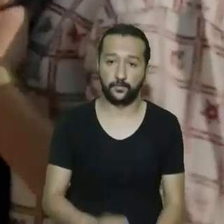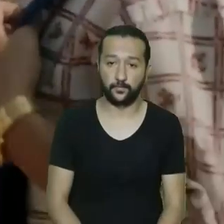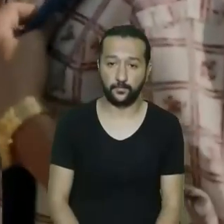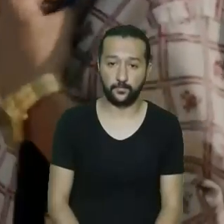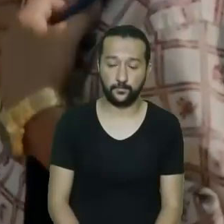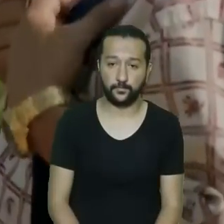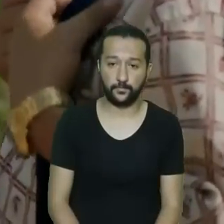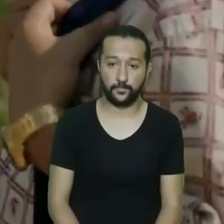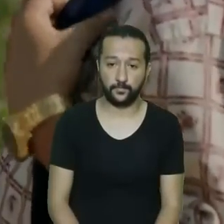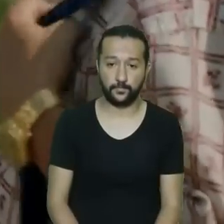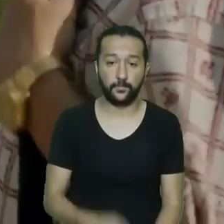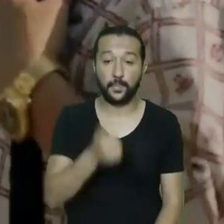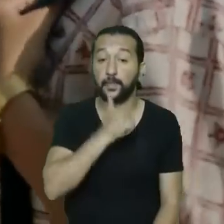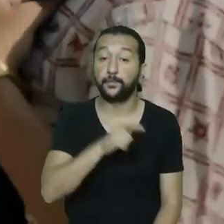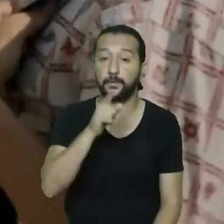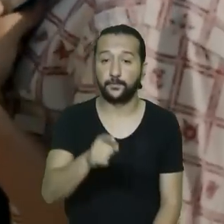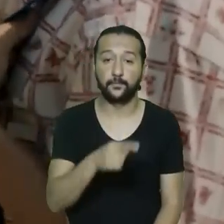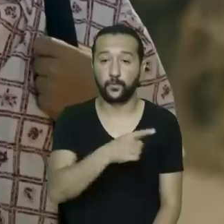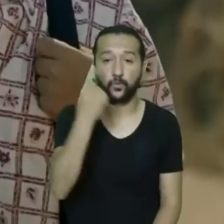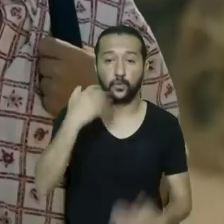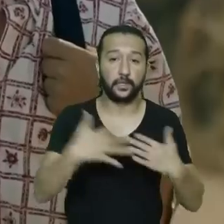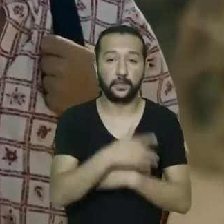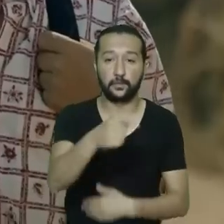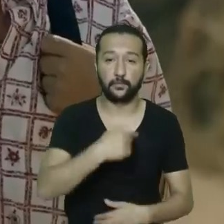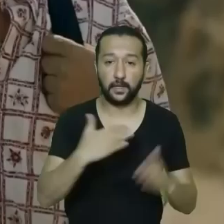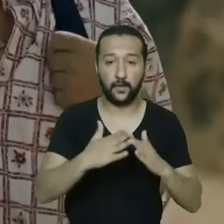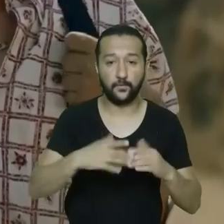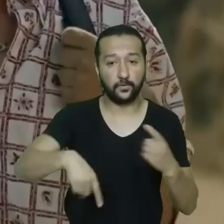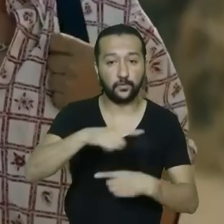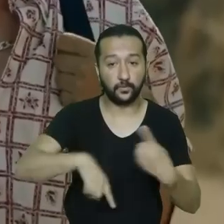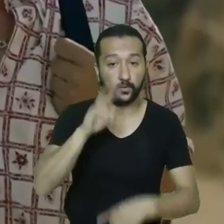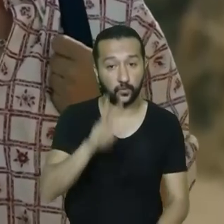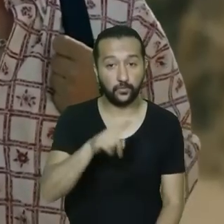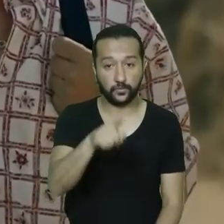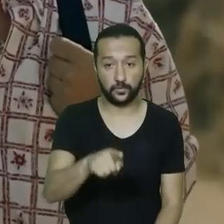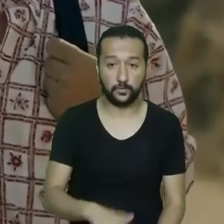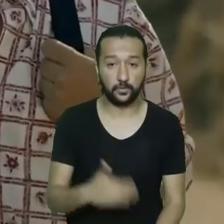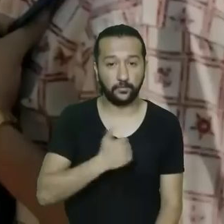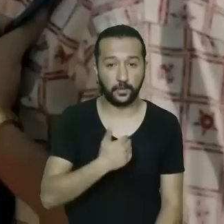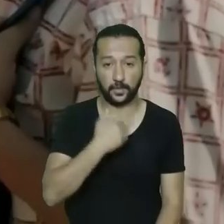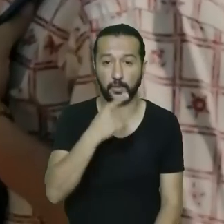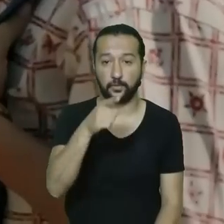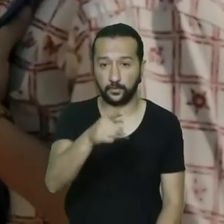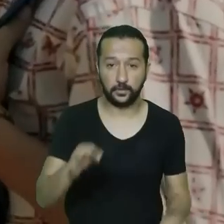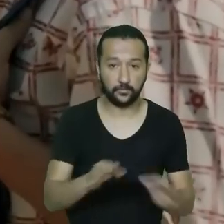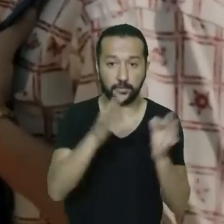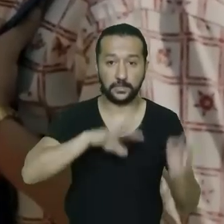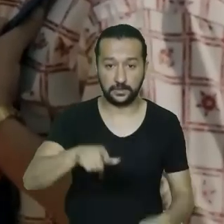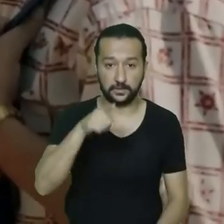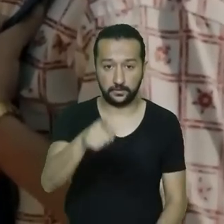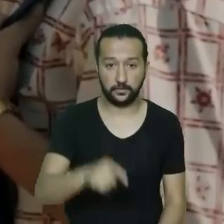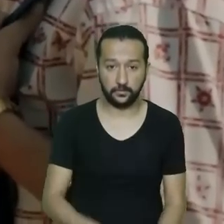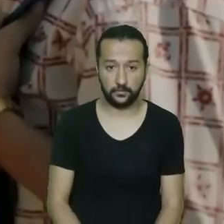Öyle. Rafet abi, dün gece seni benim evin orlağda görmüşler. Ben diyorum, sen rastlaştın mı bu